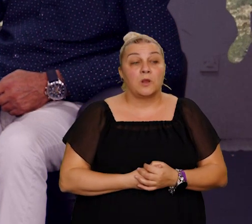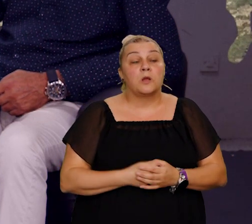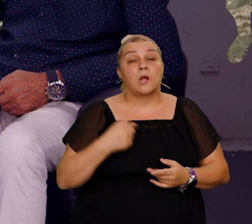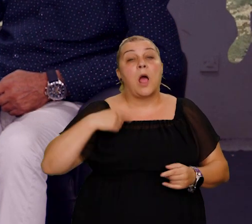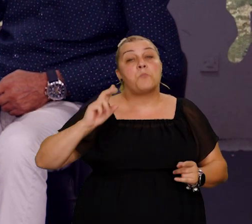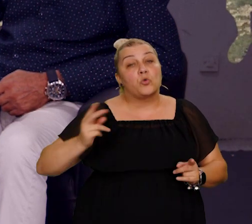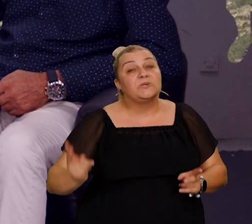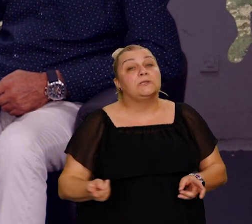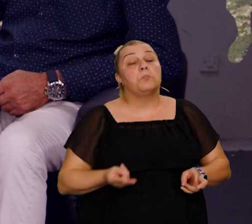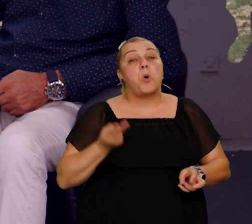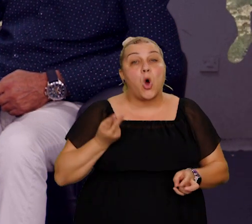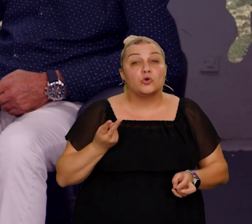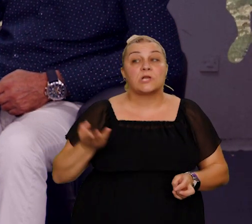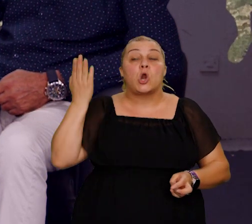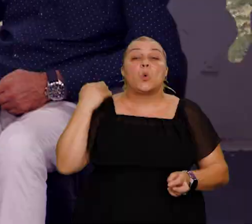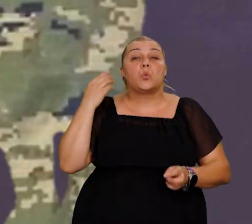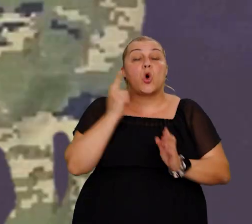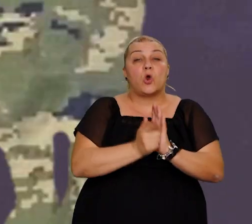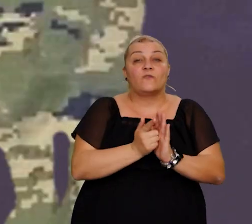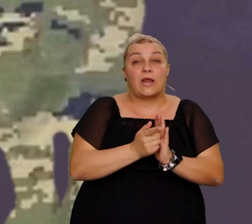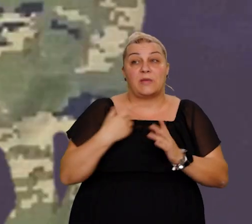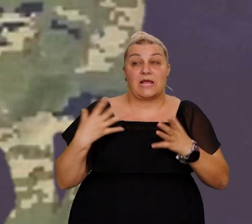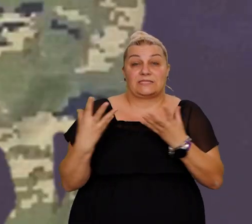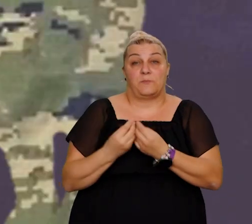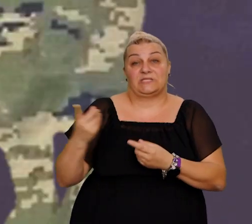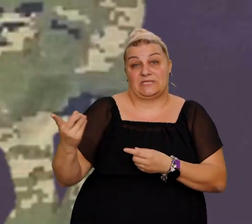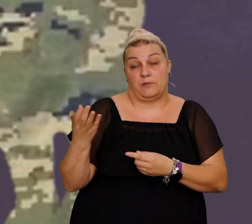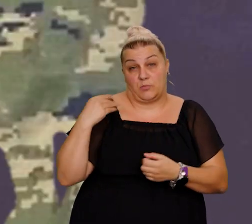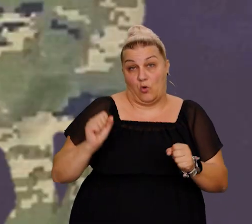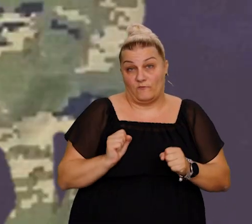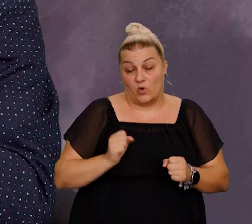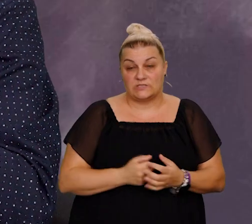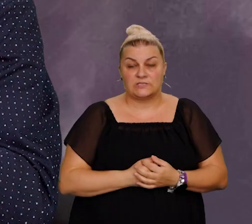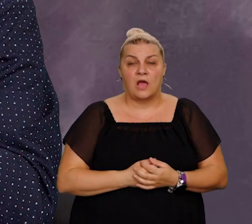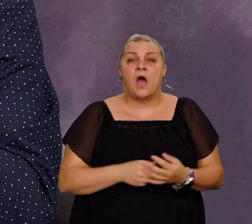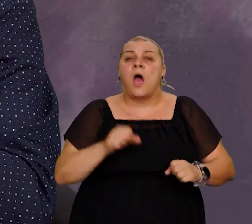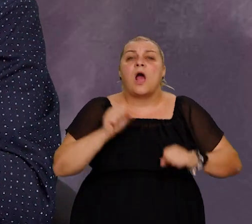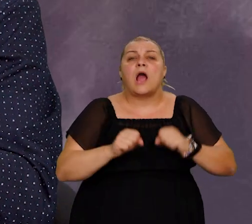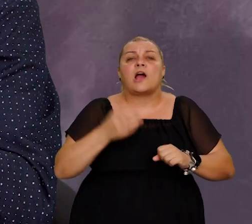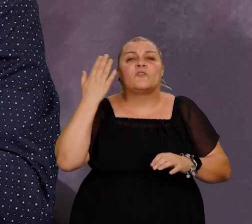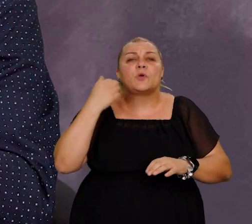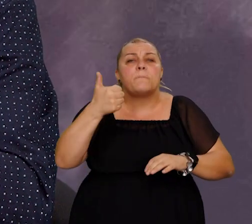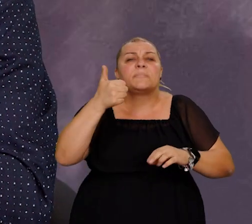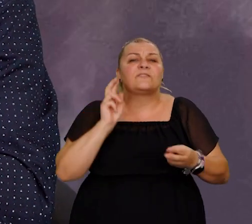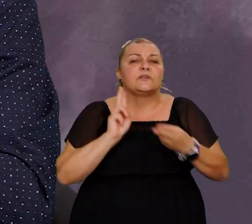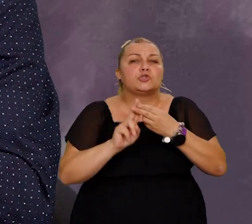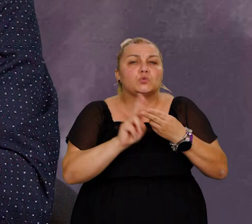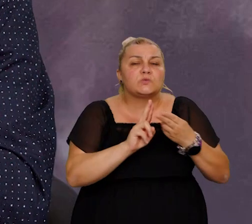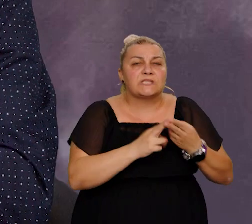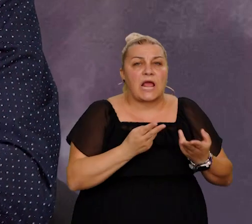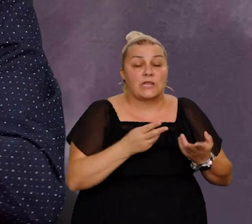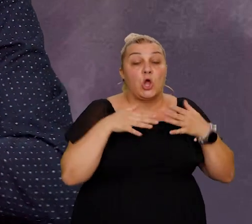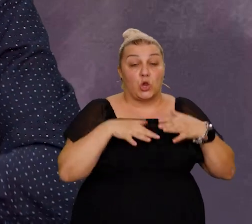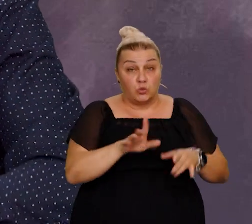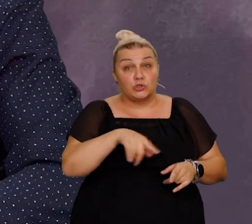mogu biti ponosan da sam i u to vrijeme i sa njim Da, kako su bili ti prvi susreti kadro? Znali su